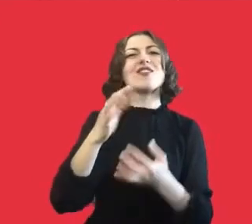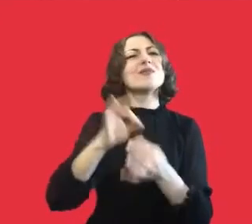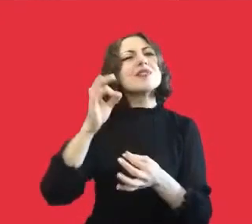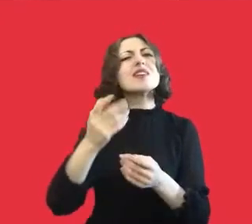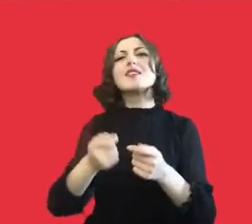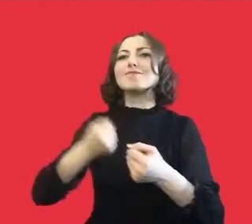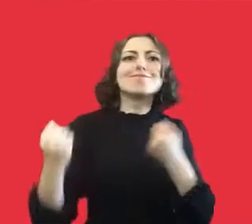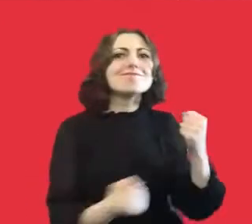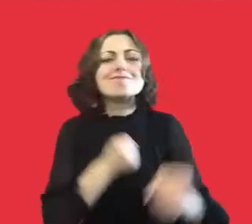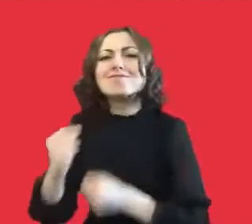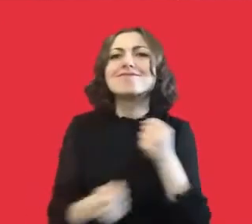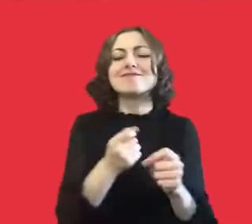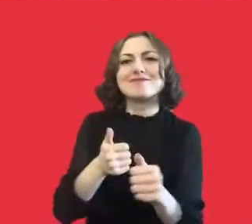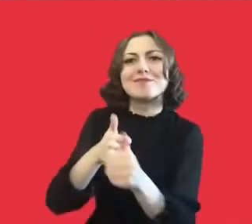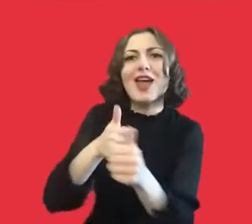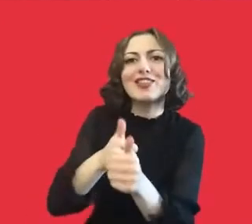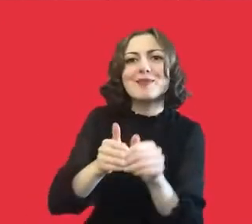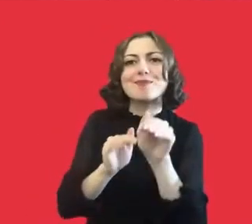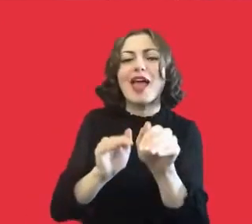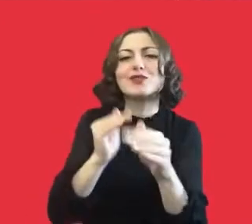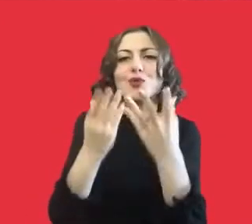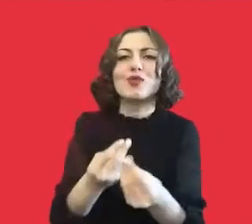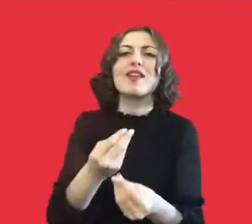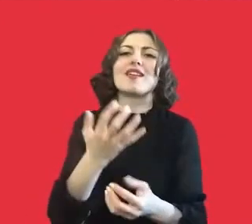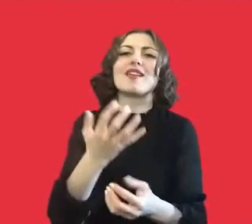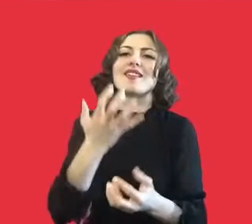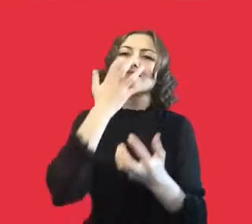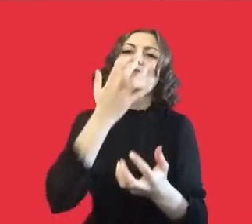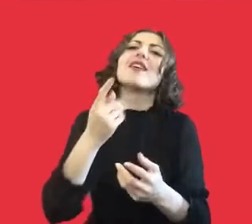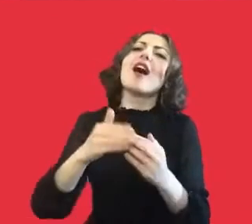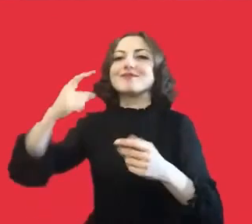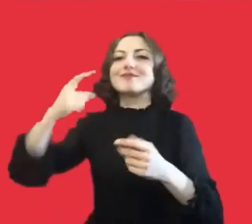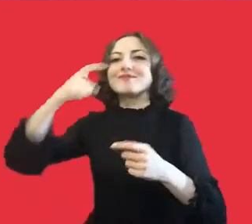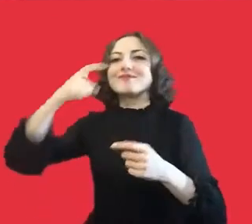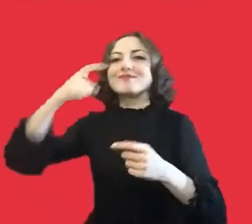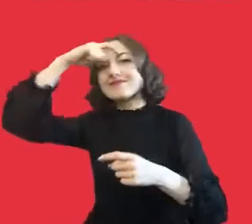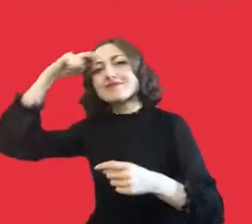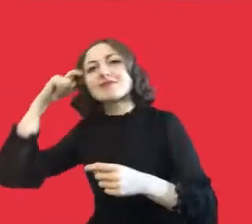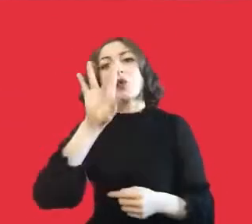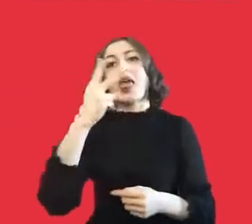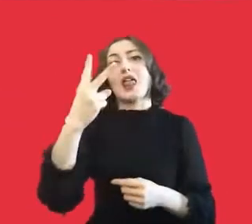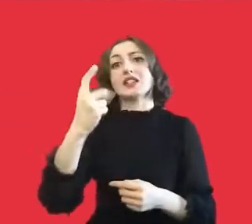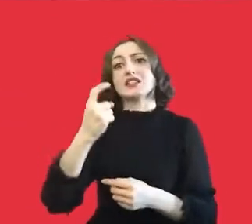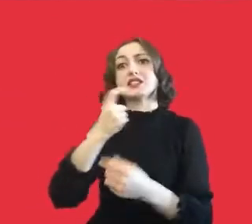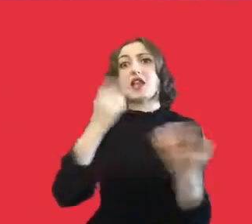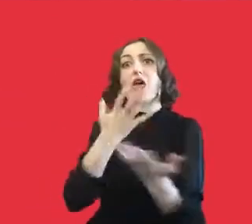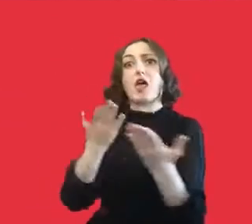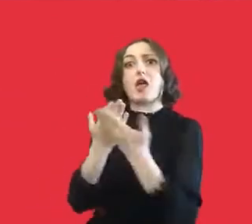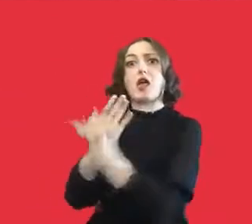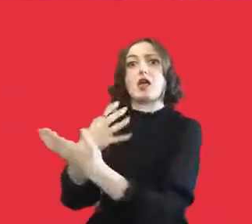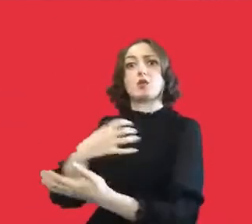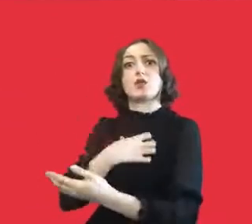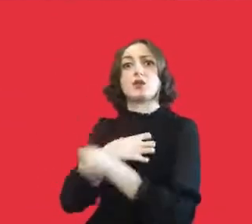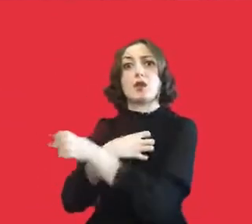peşinden onları yakalamaya çalışıyorum. Bir taraftan da 152 yaşındaki bu kurum kendisini bu yeni